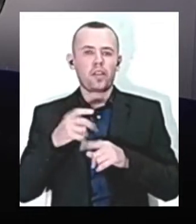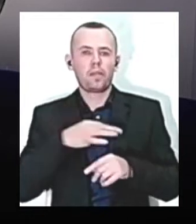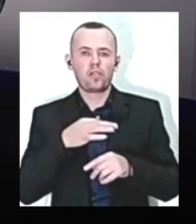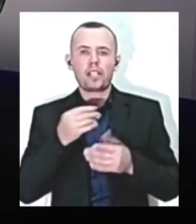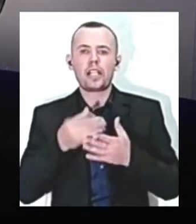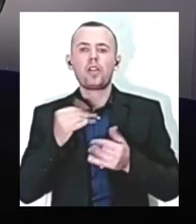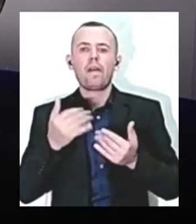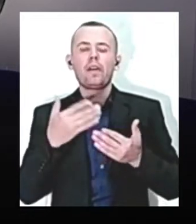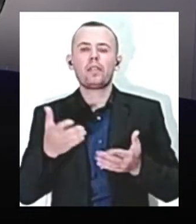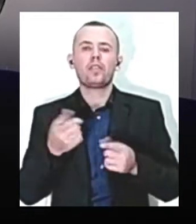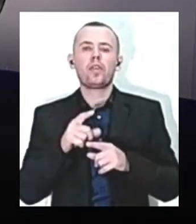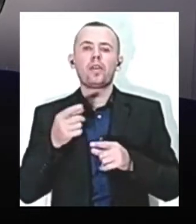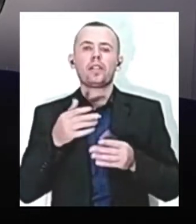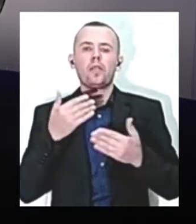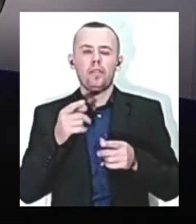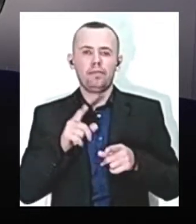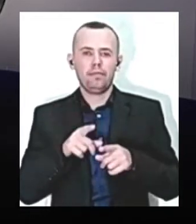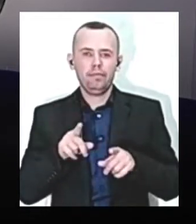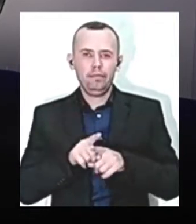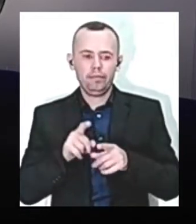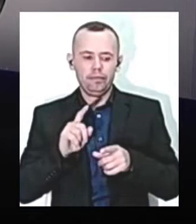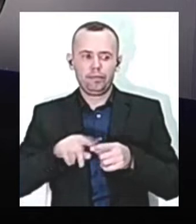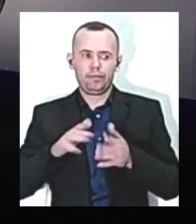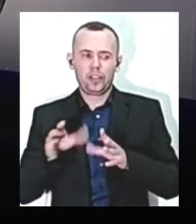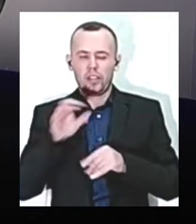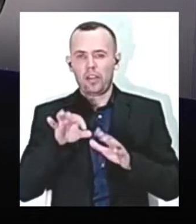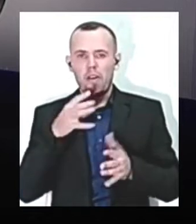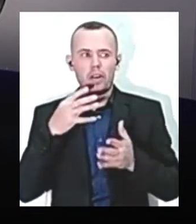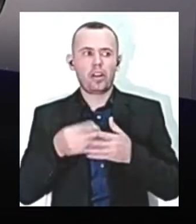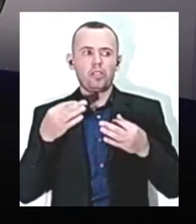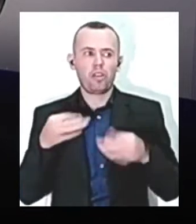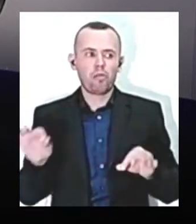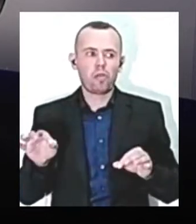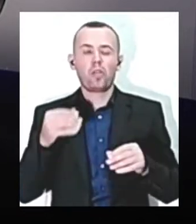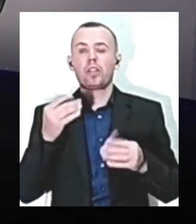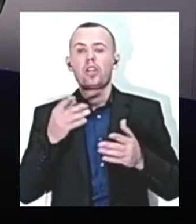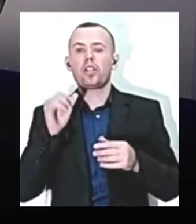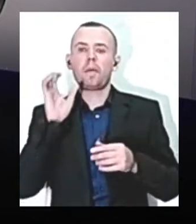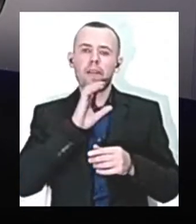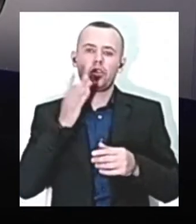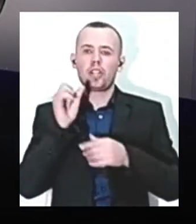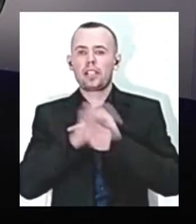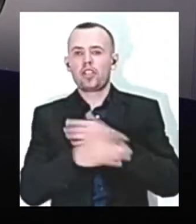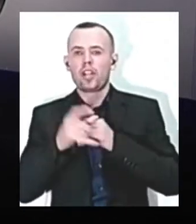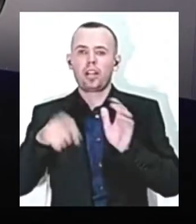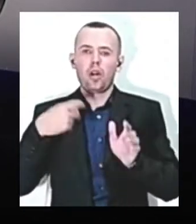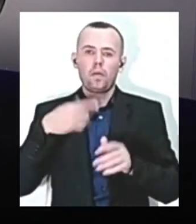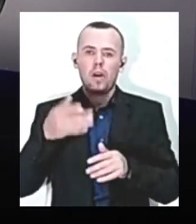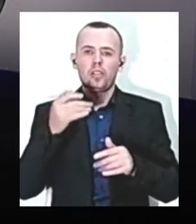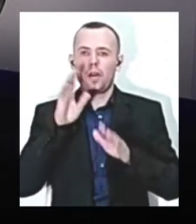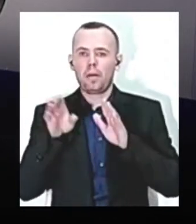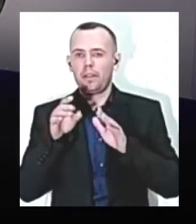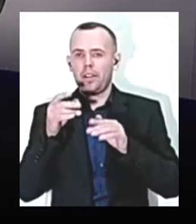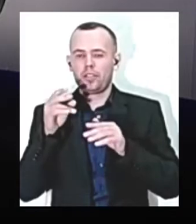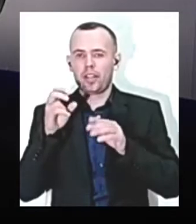з 13 цінностей, всі вибирають свободу, чи на півдні, чи на заході, чи на Донбасі, на підконтрольних територіях було